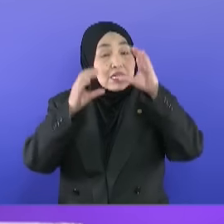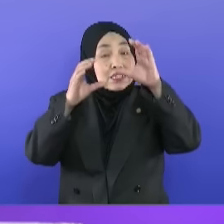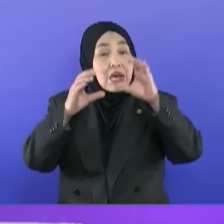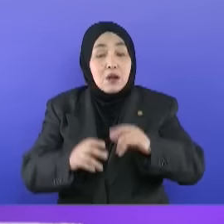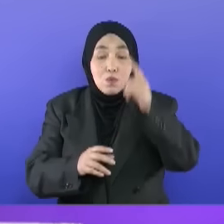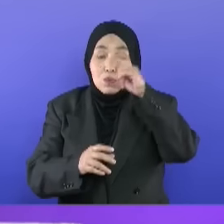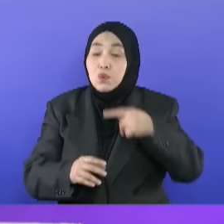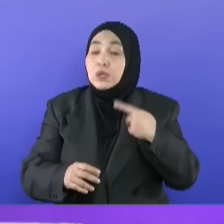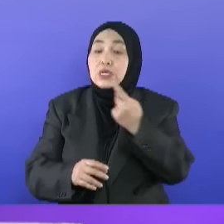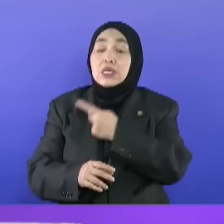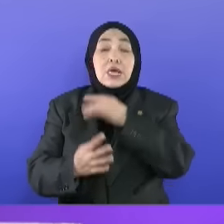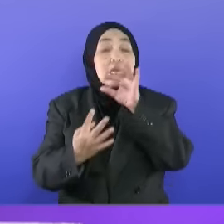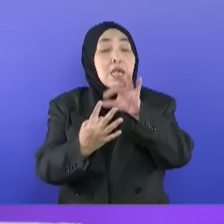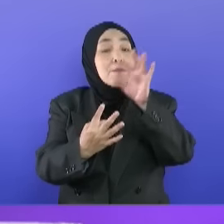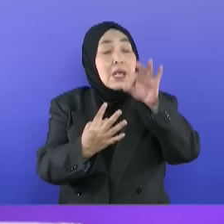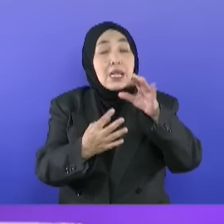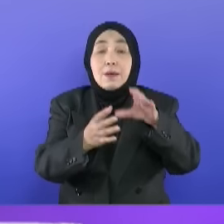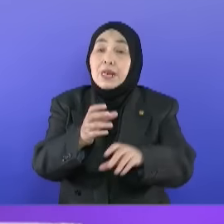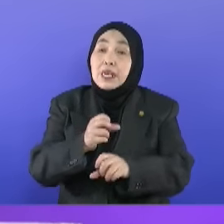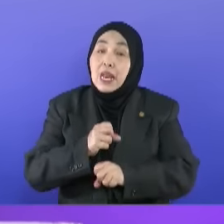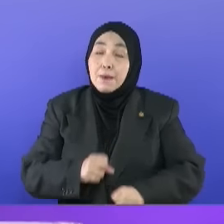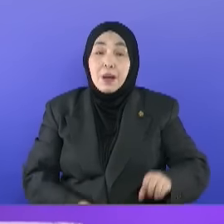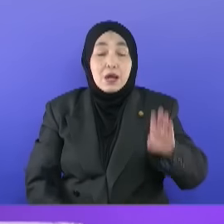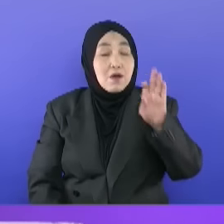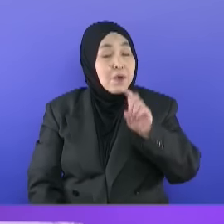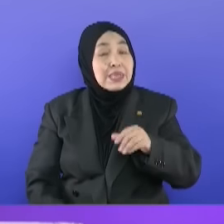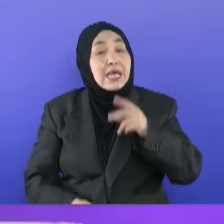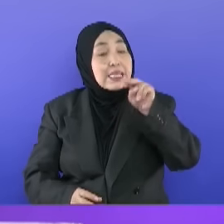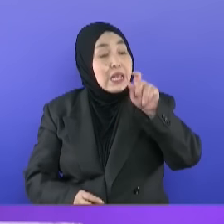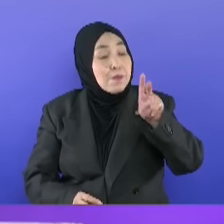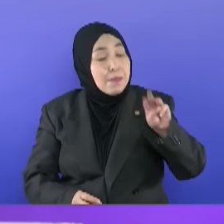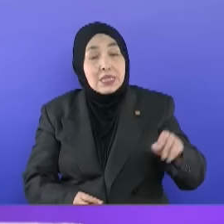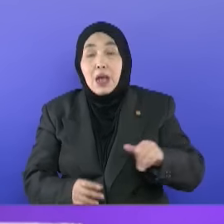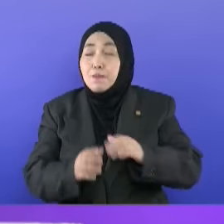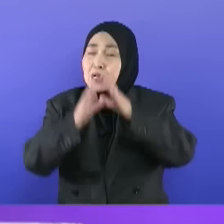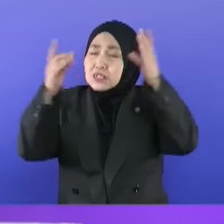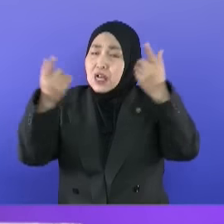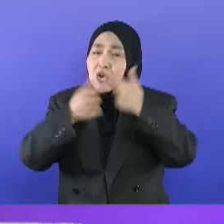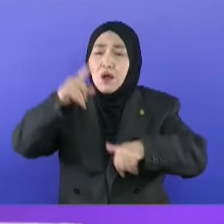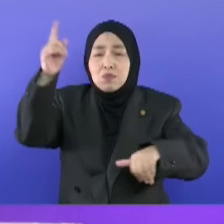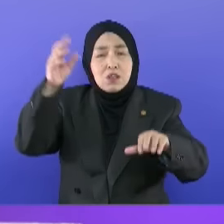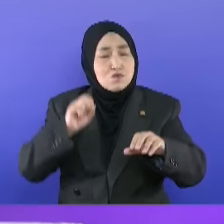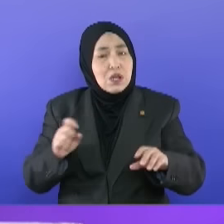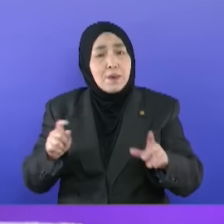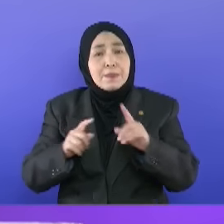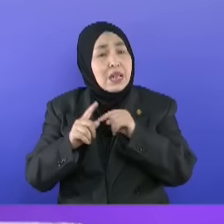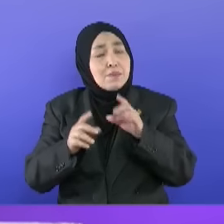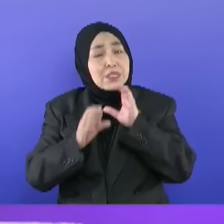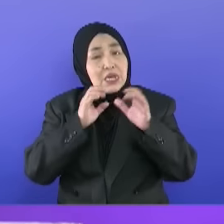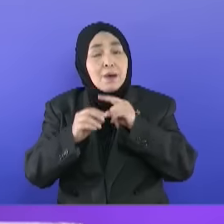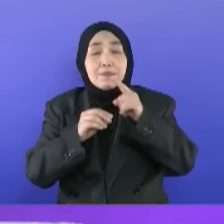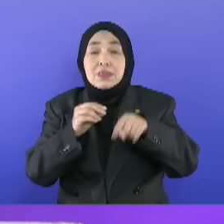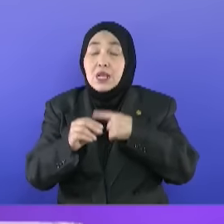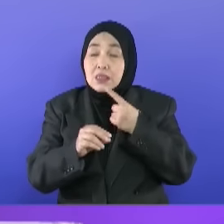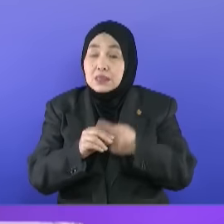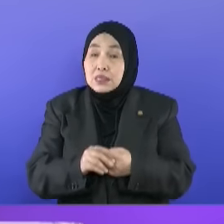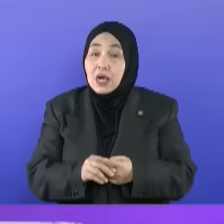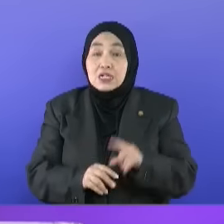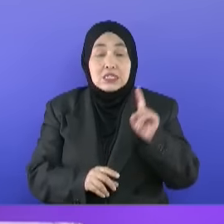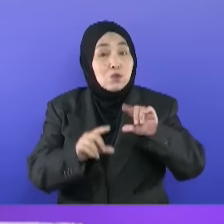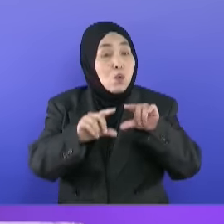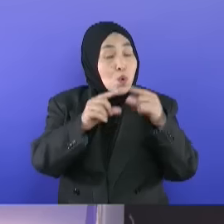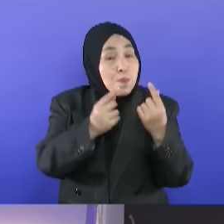untuk kita dipilih mendapat fadal nikmat yang besar daripada Allah Subhanahuwataala. Dan bila bercakap tadi tentang er